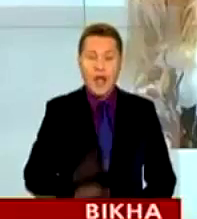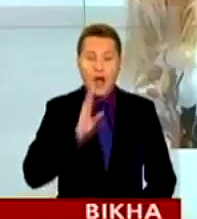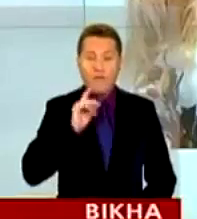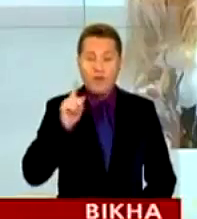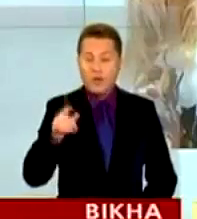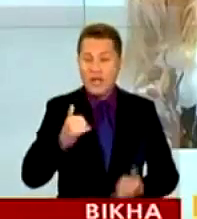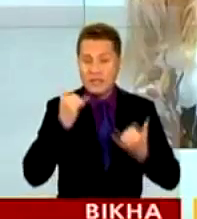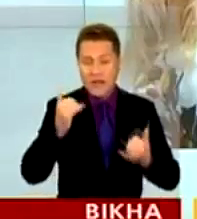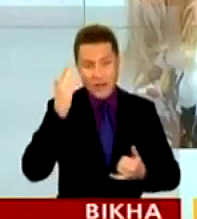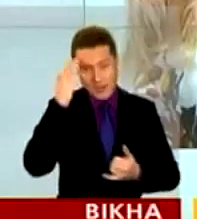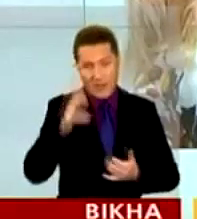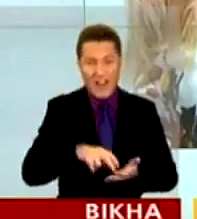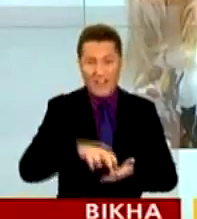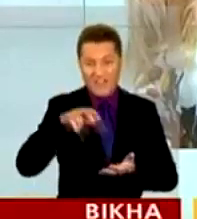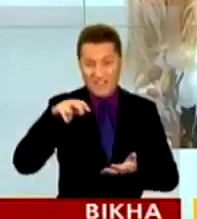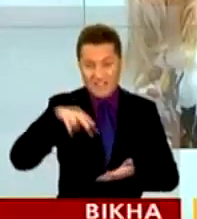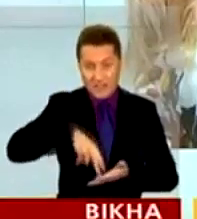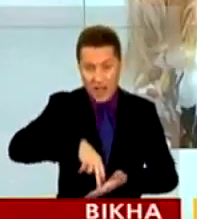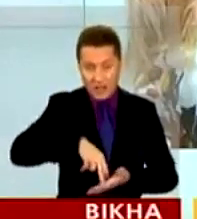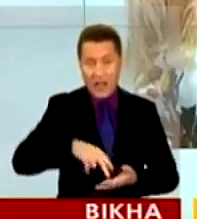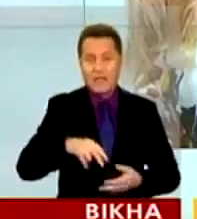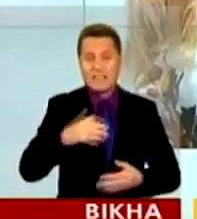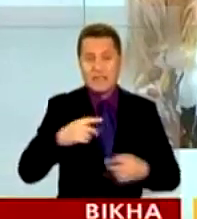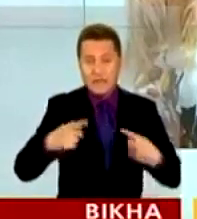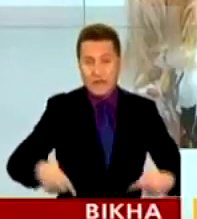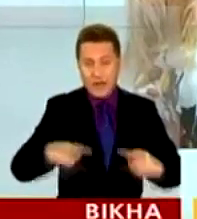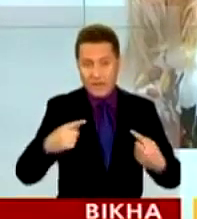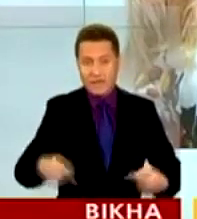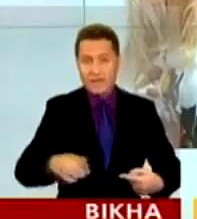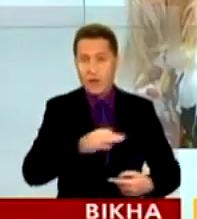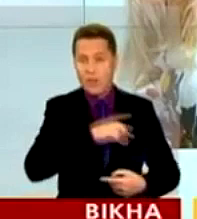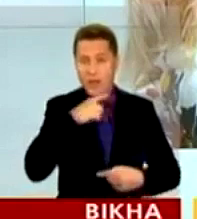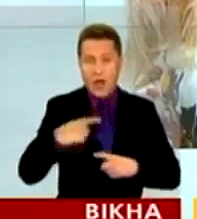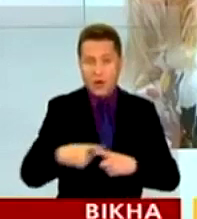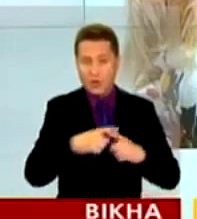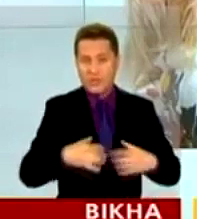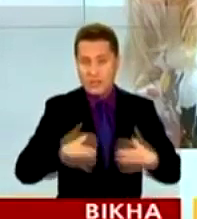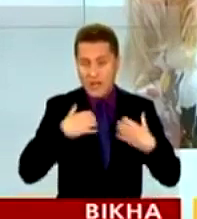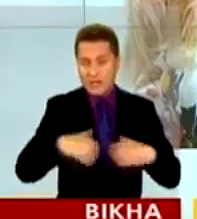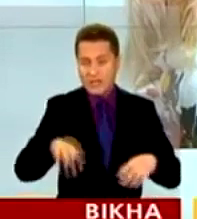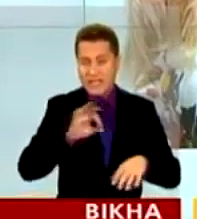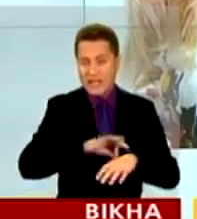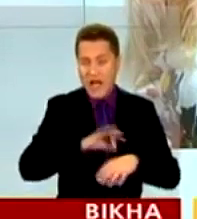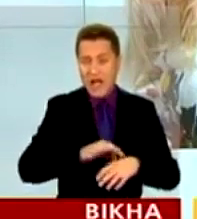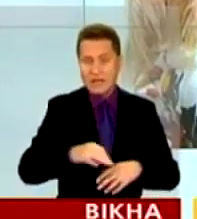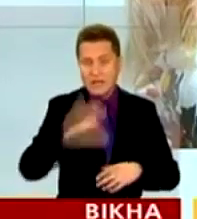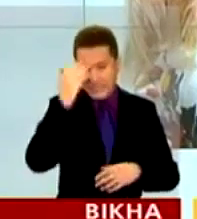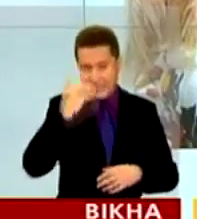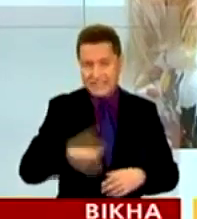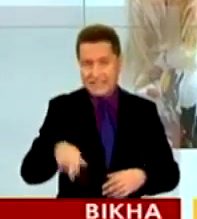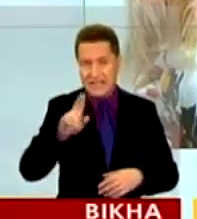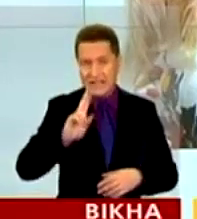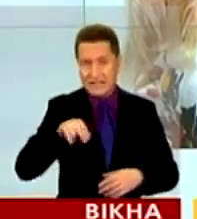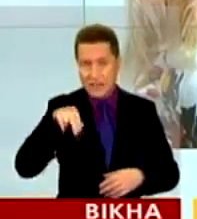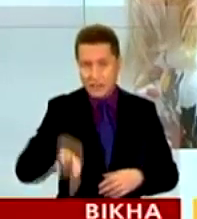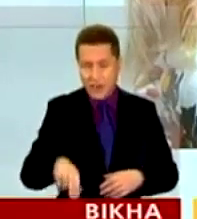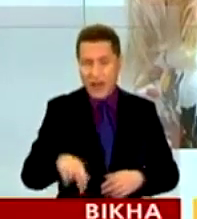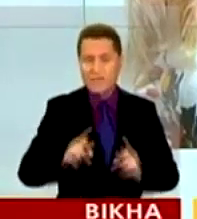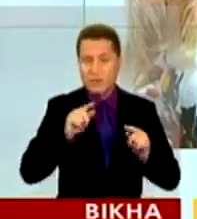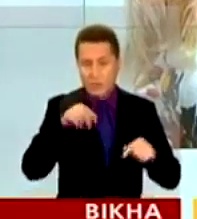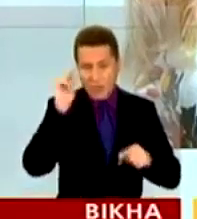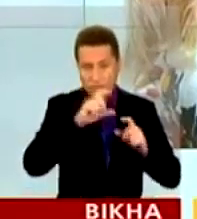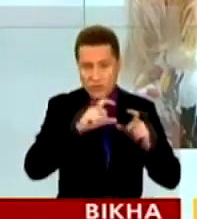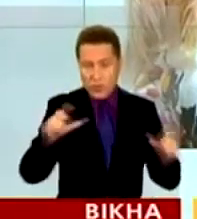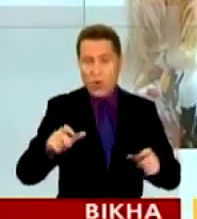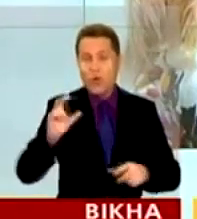Вона заради мрії встала з інвалідного візка. У Білорусі дівчина, маючи страшний діагноз ДЦП, закінчила школу, вступила до вишу, ба